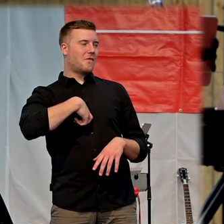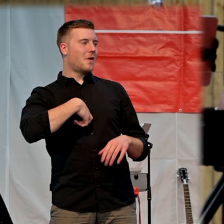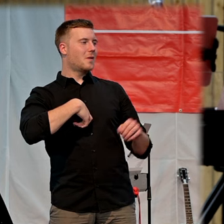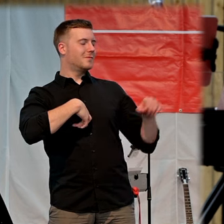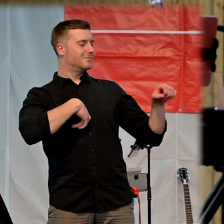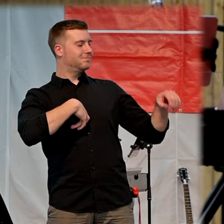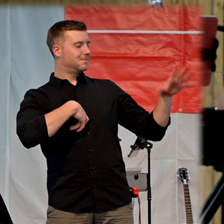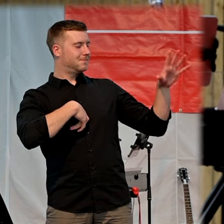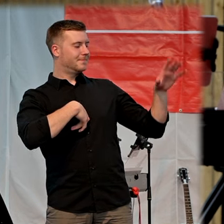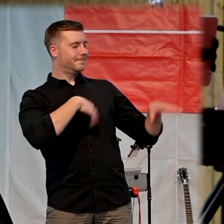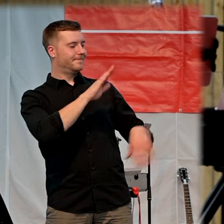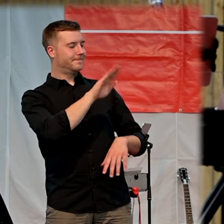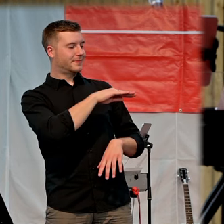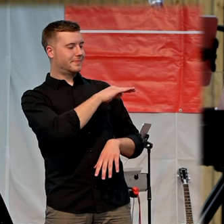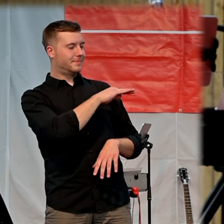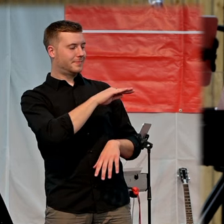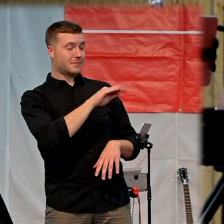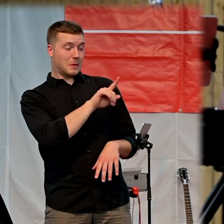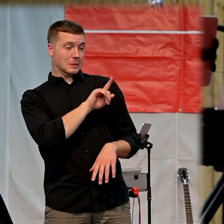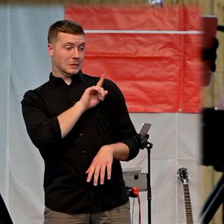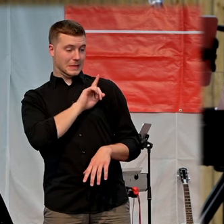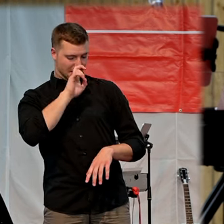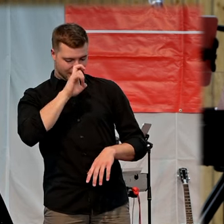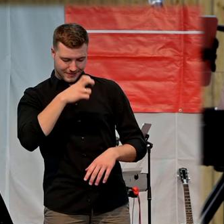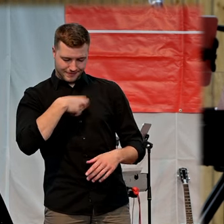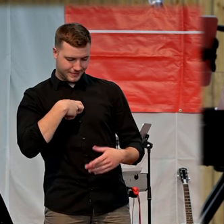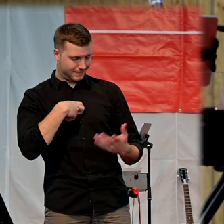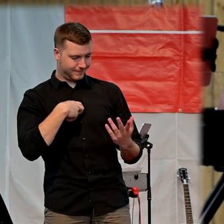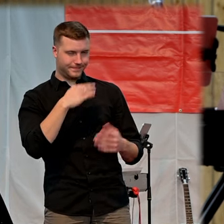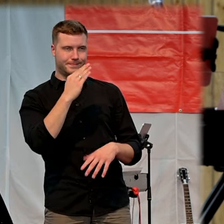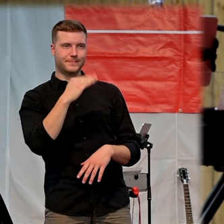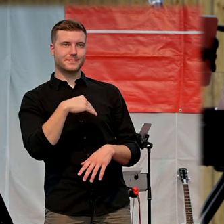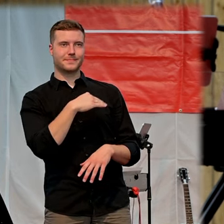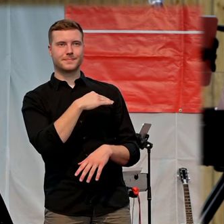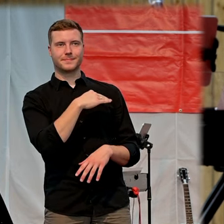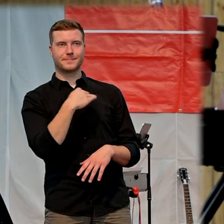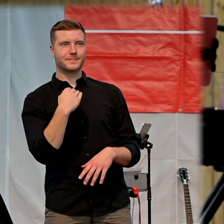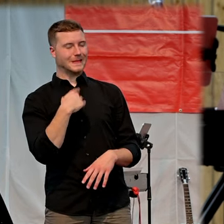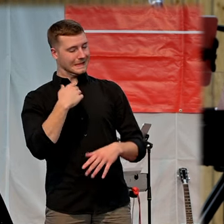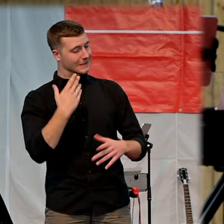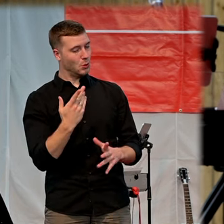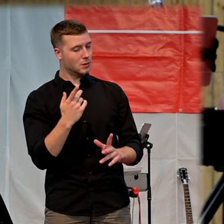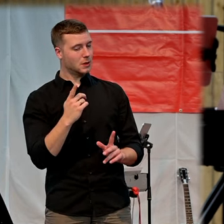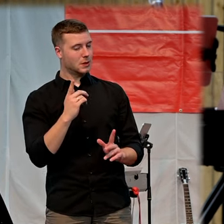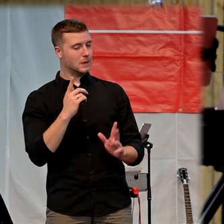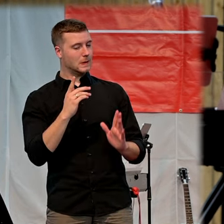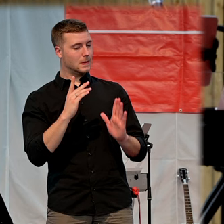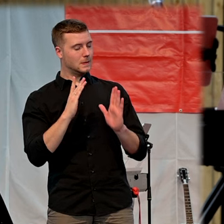Moment, wo du dich aufgibst, gilt es, Buße zu tun.